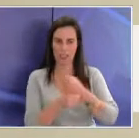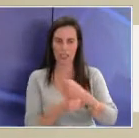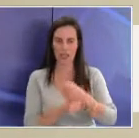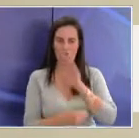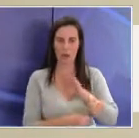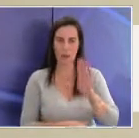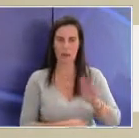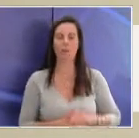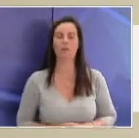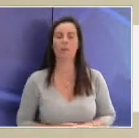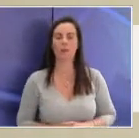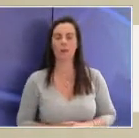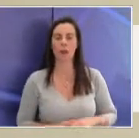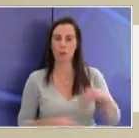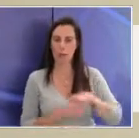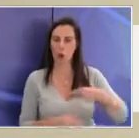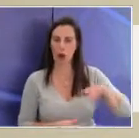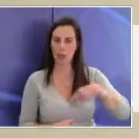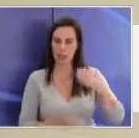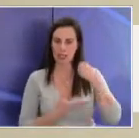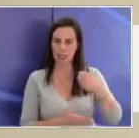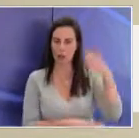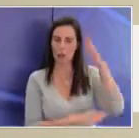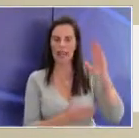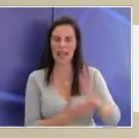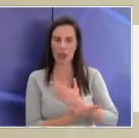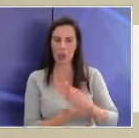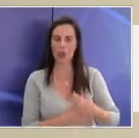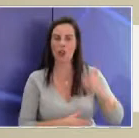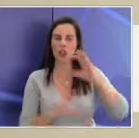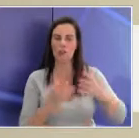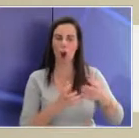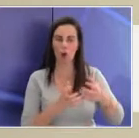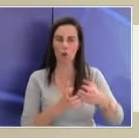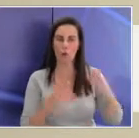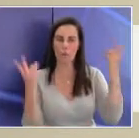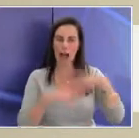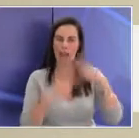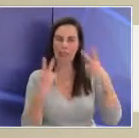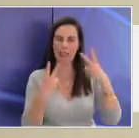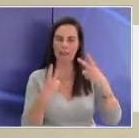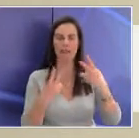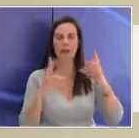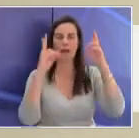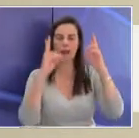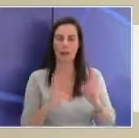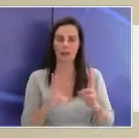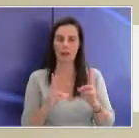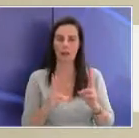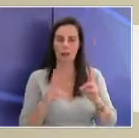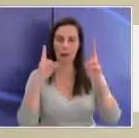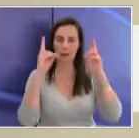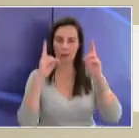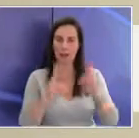אוריך, היועץ הפוליטי של נתניהו. מתוך אחריות תקציבית ולאומית החליטו ראשי מפלגות הקואליציה בהסכמה ופה אחד לפזר את